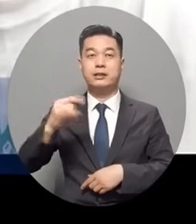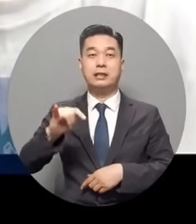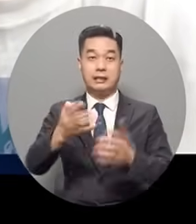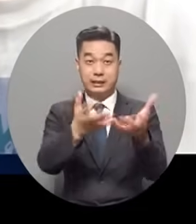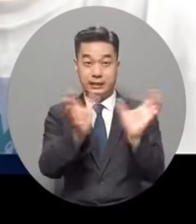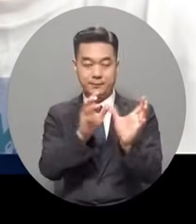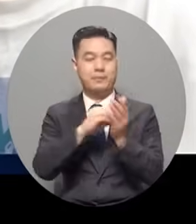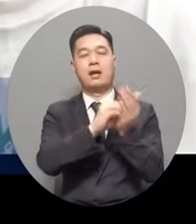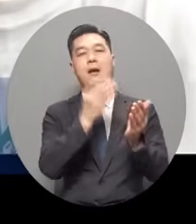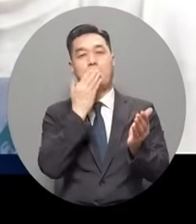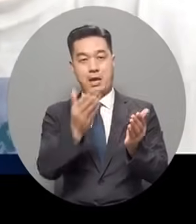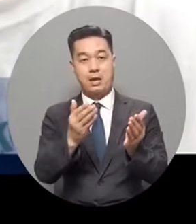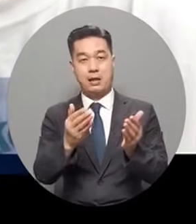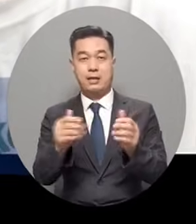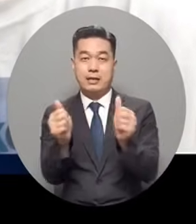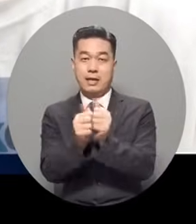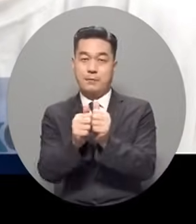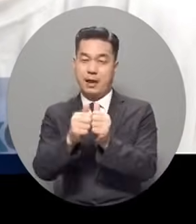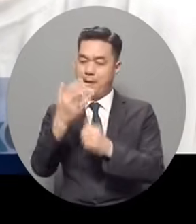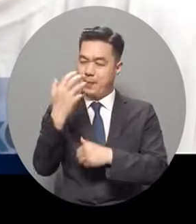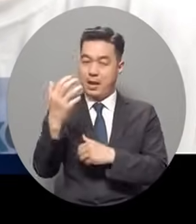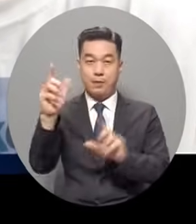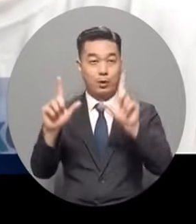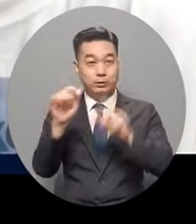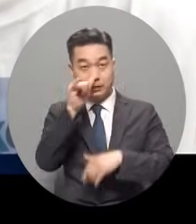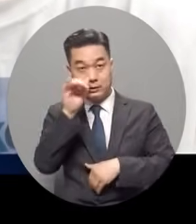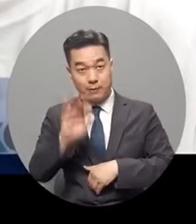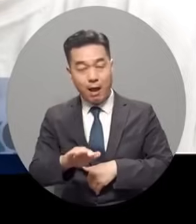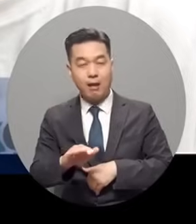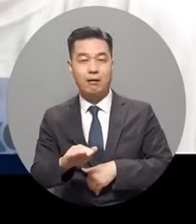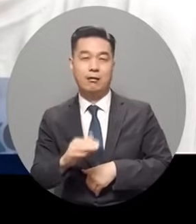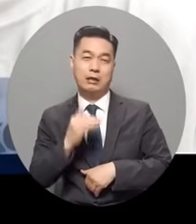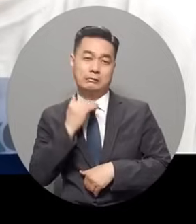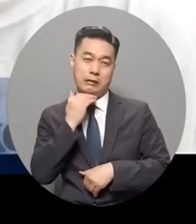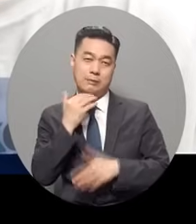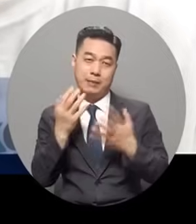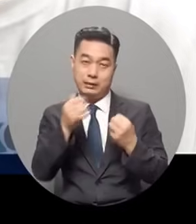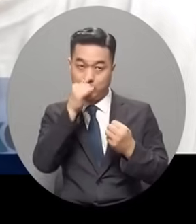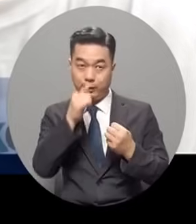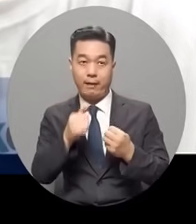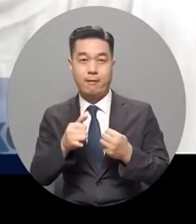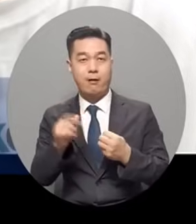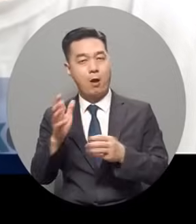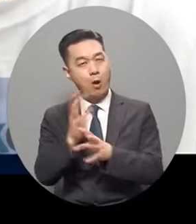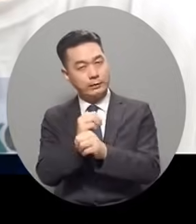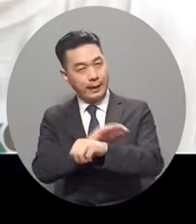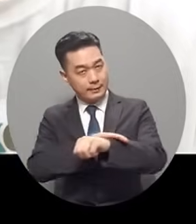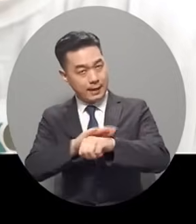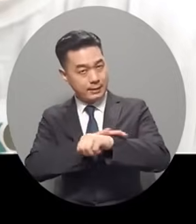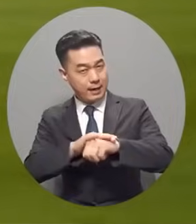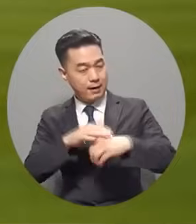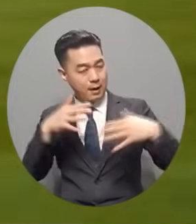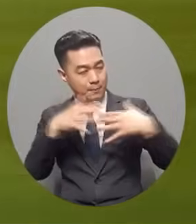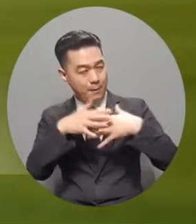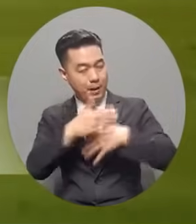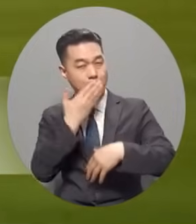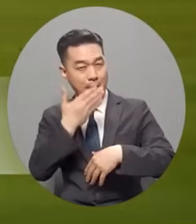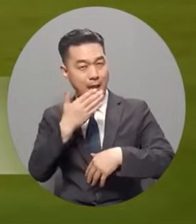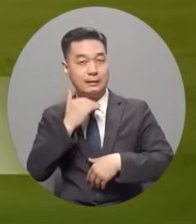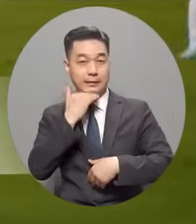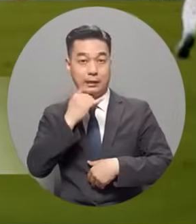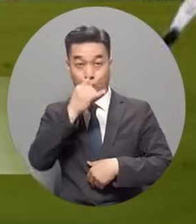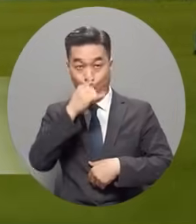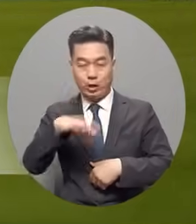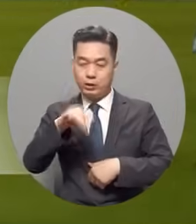있었어요. 네, 이제 뭐 적응기가 필요하다고 생각했지만 그래도 언젠가는 통할 거라는 자신감은 있었던 것 같아요. 시작은